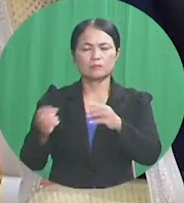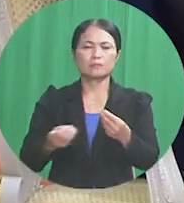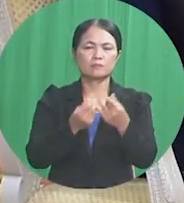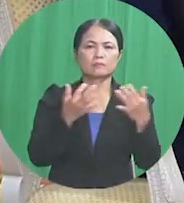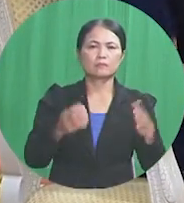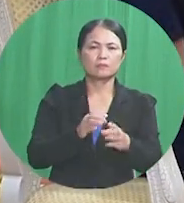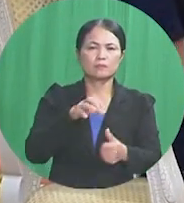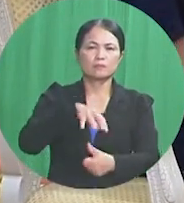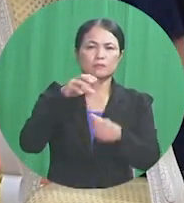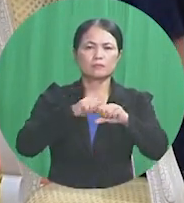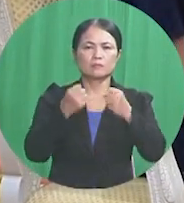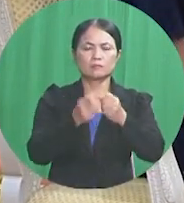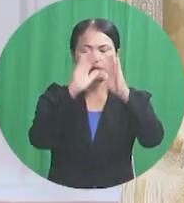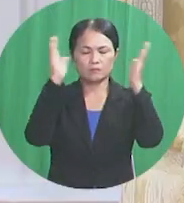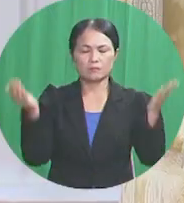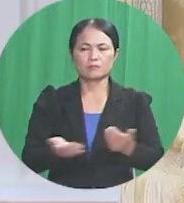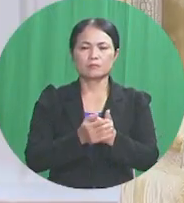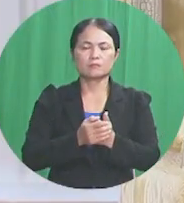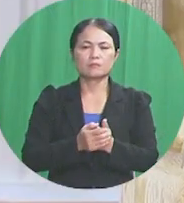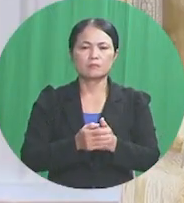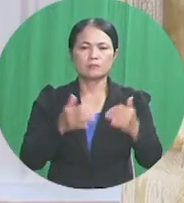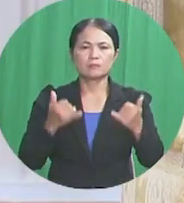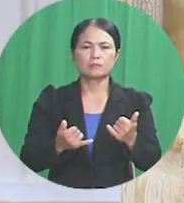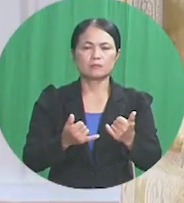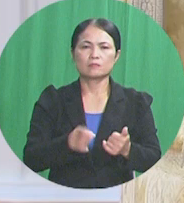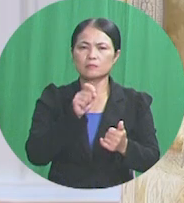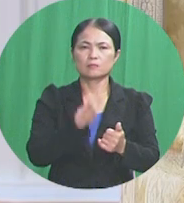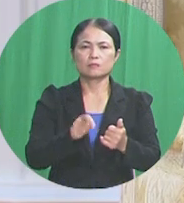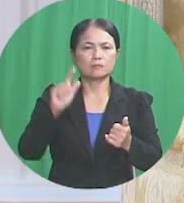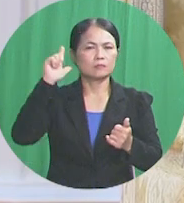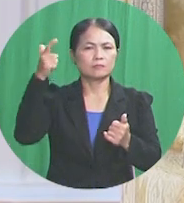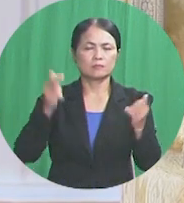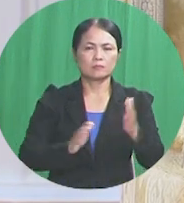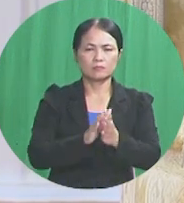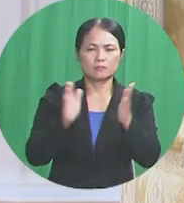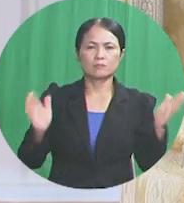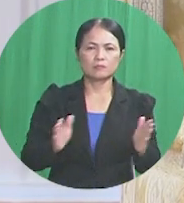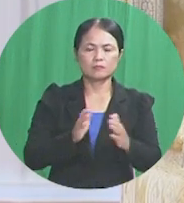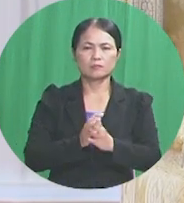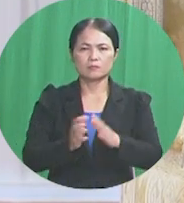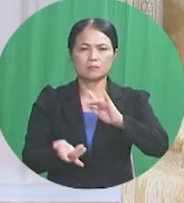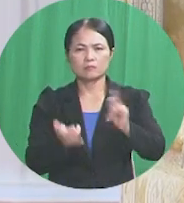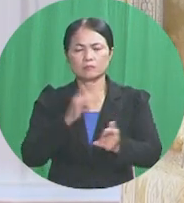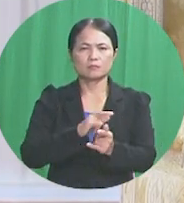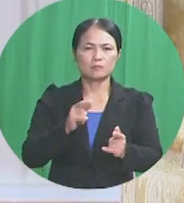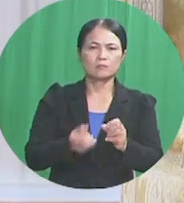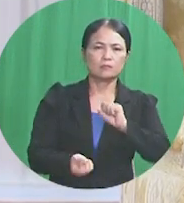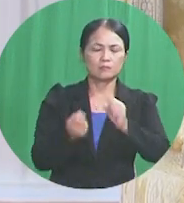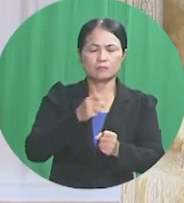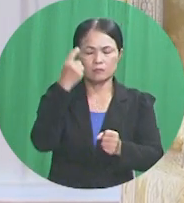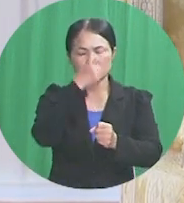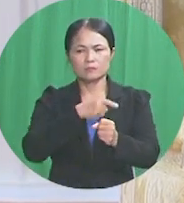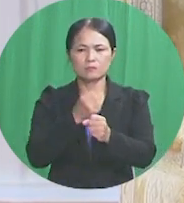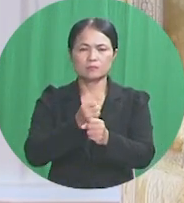กรองชัดองการสหประชาชาติได้นี่คือจีจำนวนจุกใจดอทมเทง นังจิกาปลายปลุลพลัดโดมกมวด